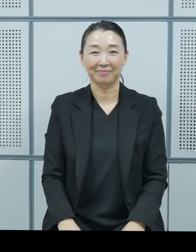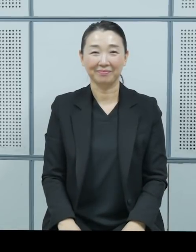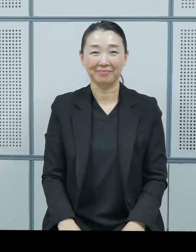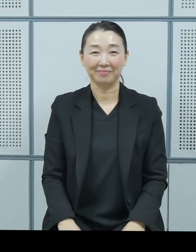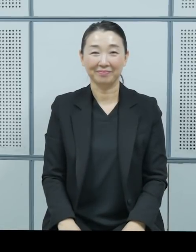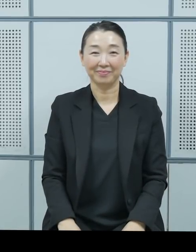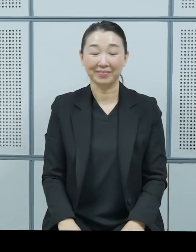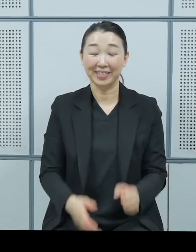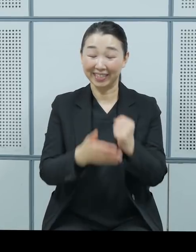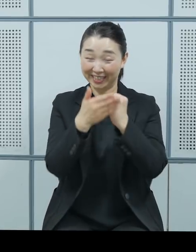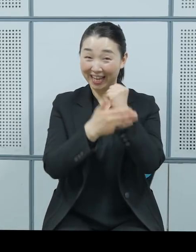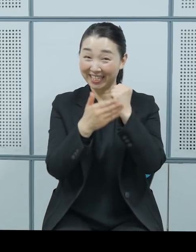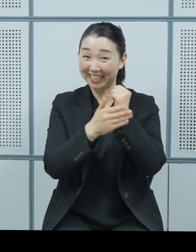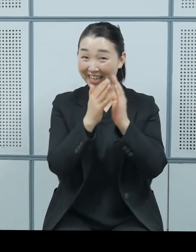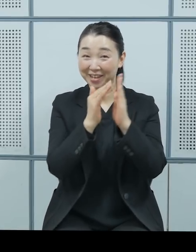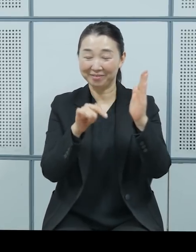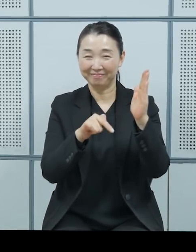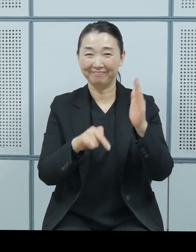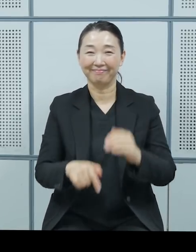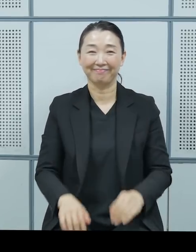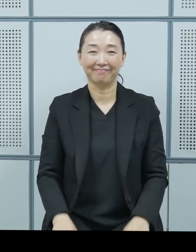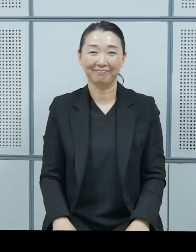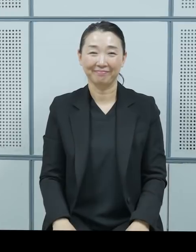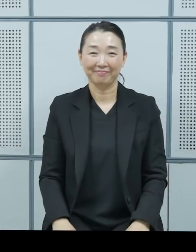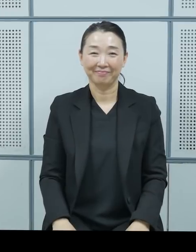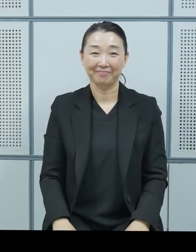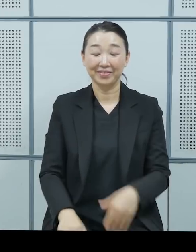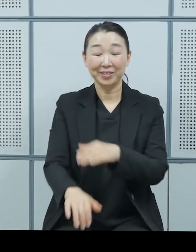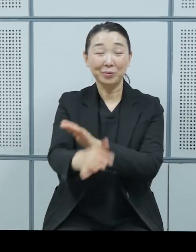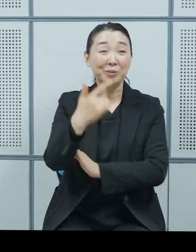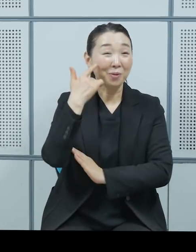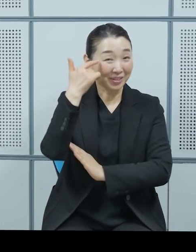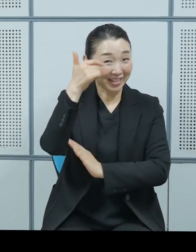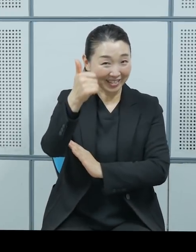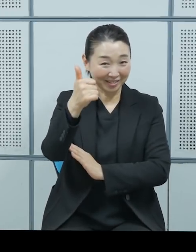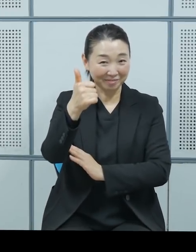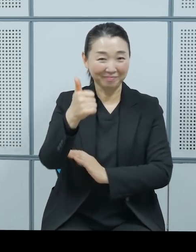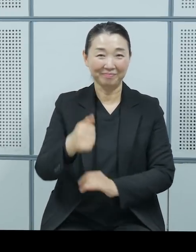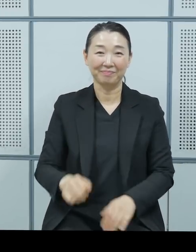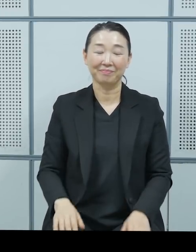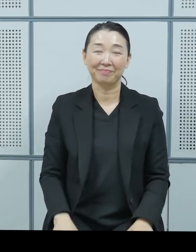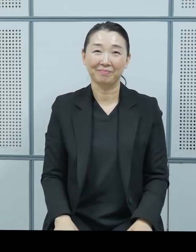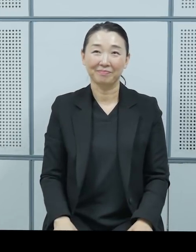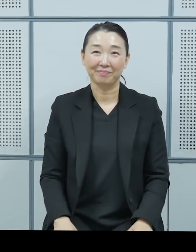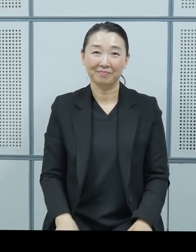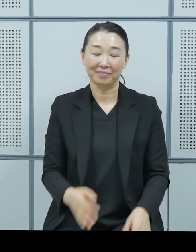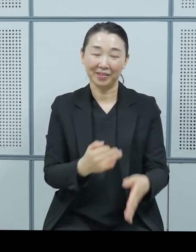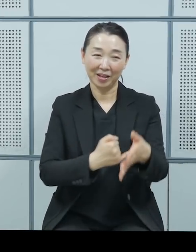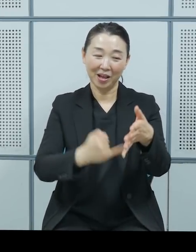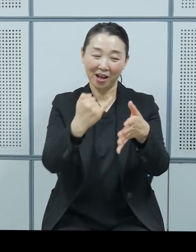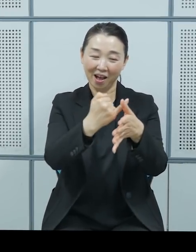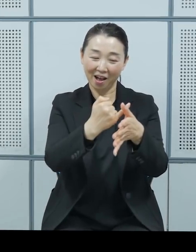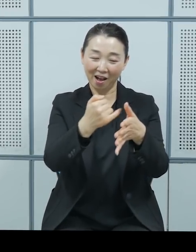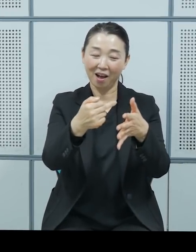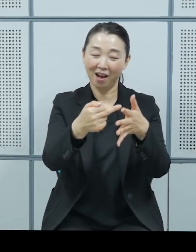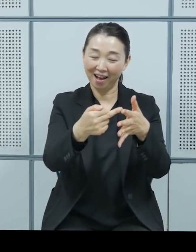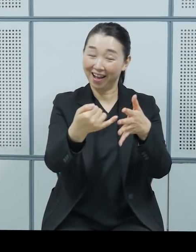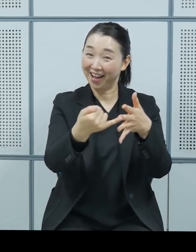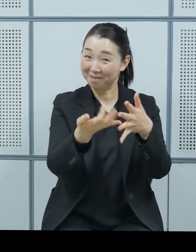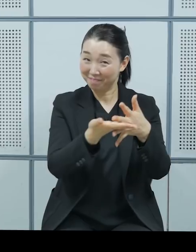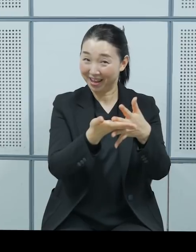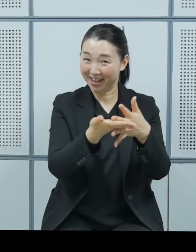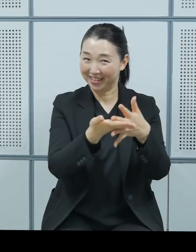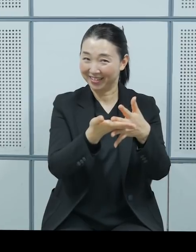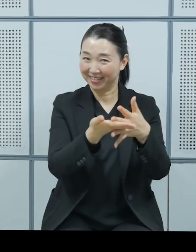자, 이게 가족 사진인데요. 지금 우측이 목사님이시고, 그러니까 일남 이녀를 두셨네요. 네. 그리고 제일 앞에